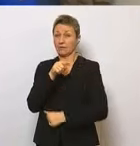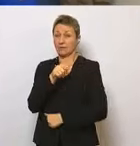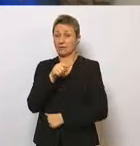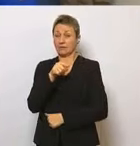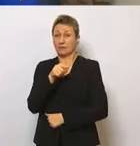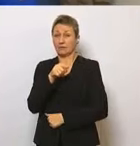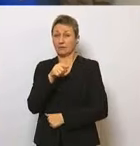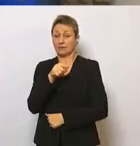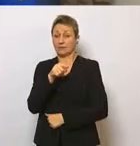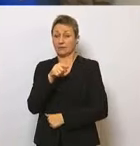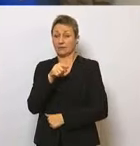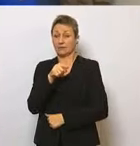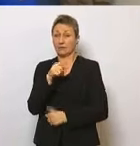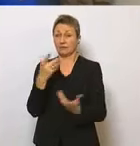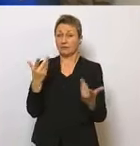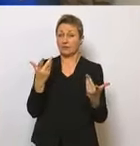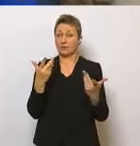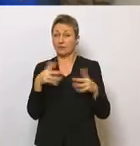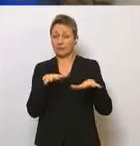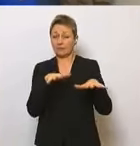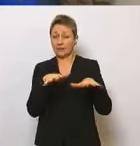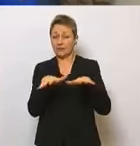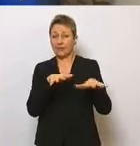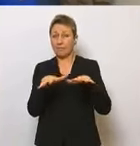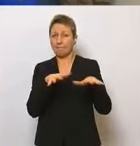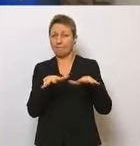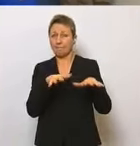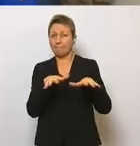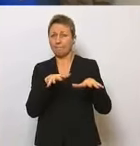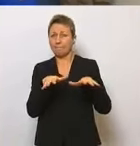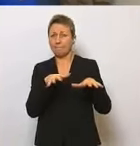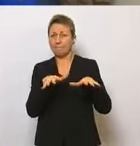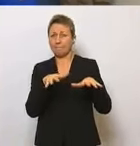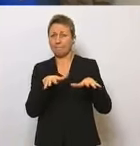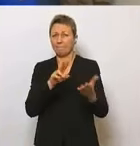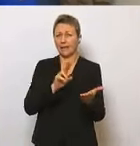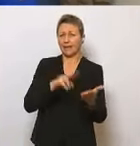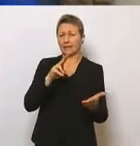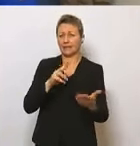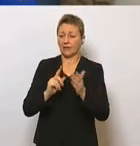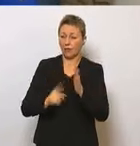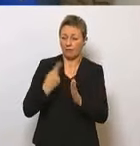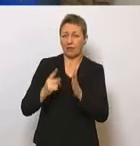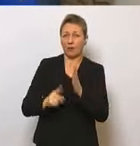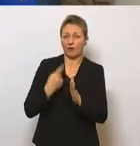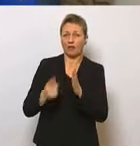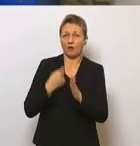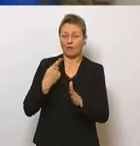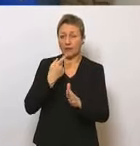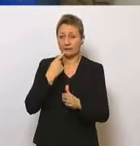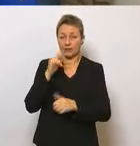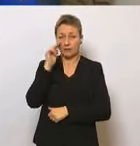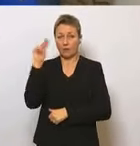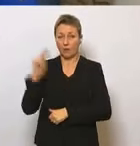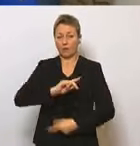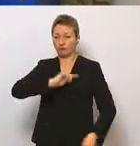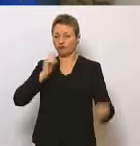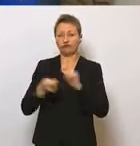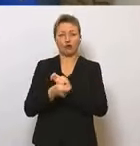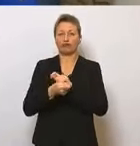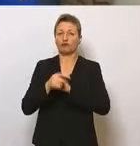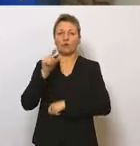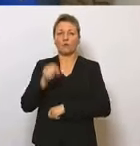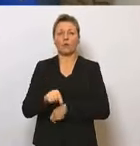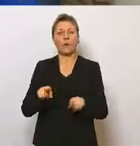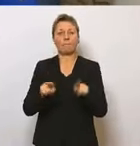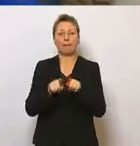auparavant sont en réalité systémiques. Alors lorsque ces choses se reproduisent, il faut changer d'approche. Et c'est ce qui s'est produit pour la législation